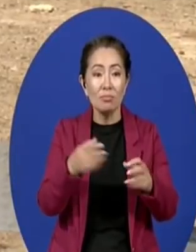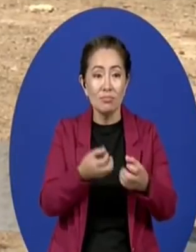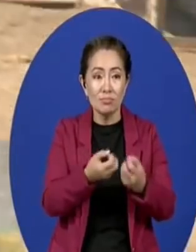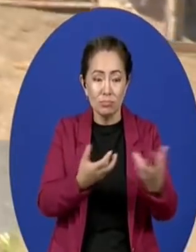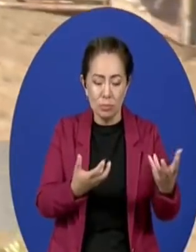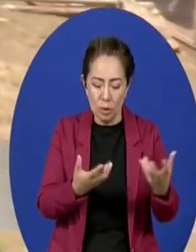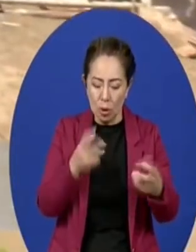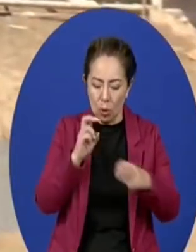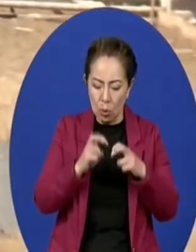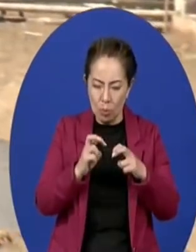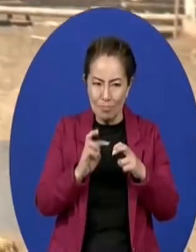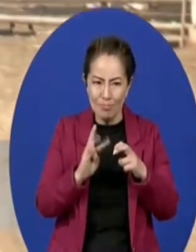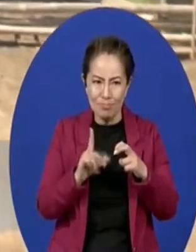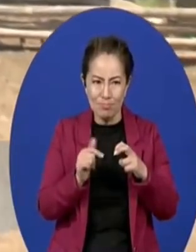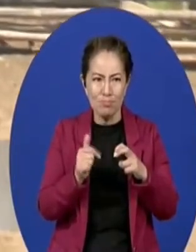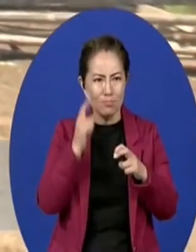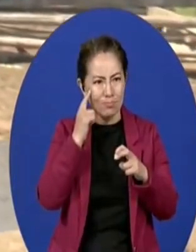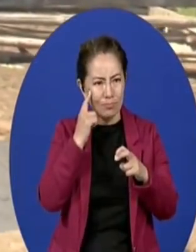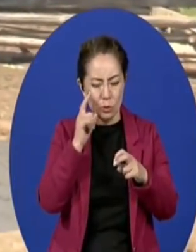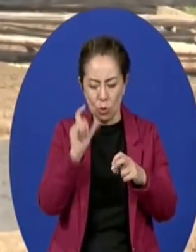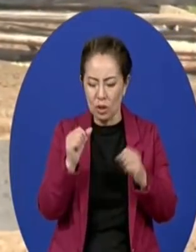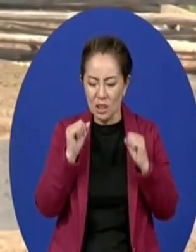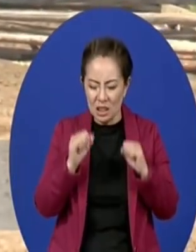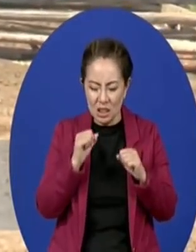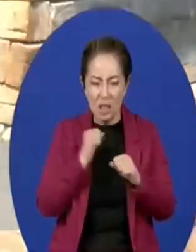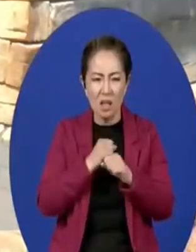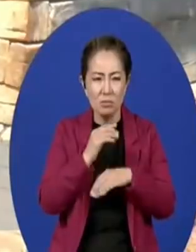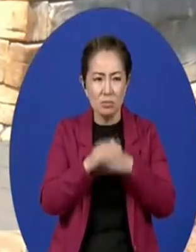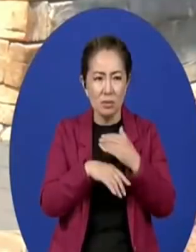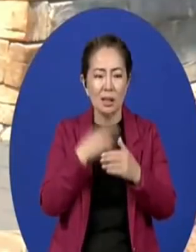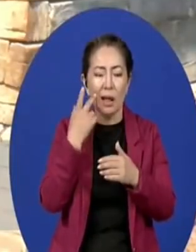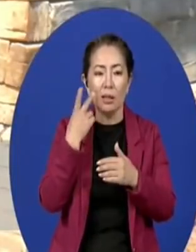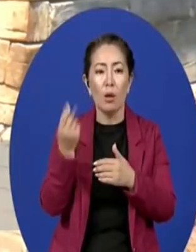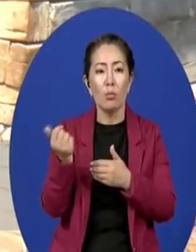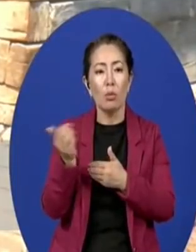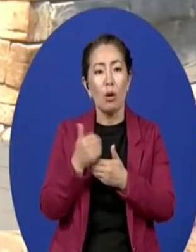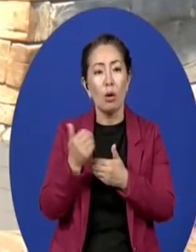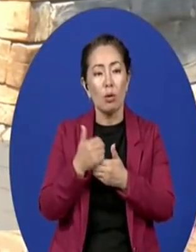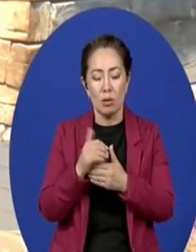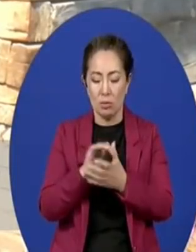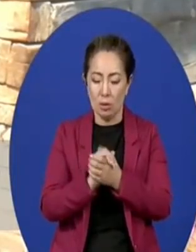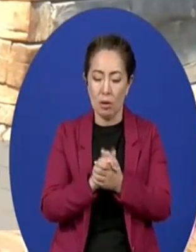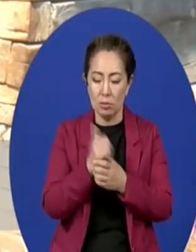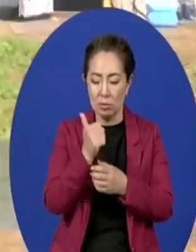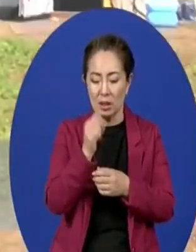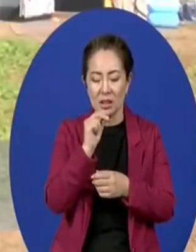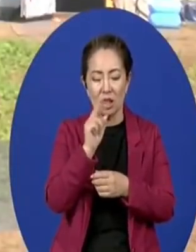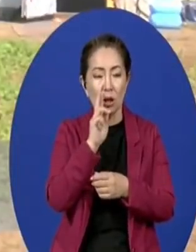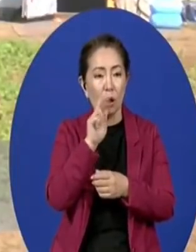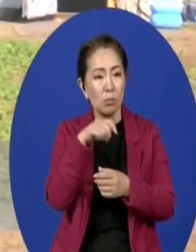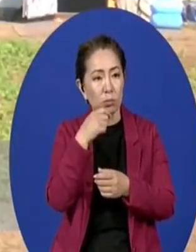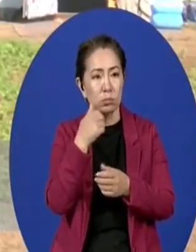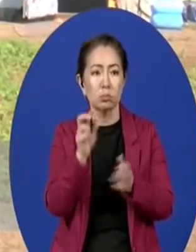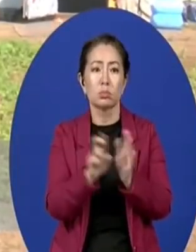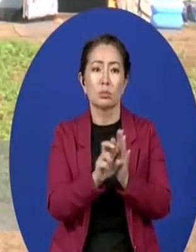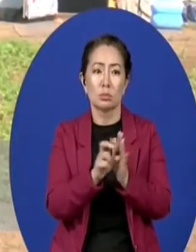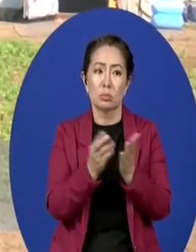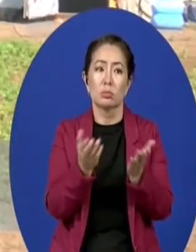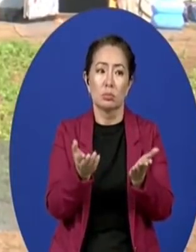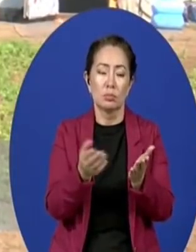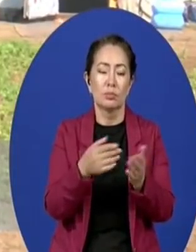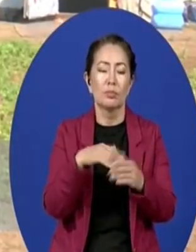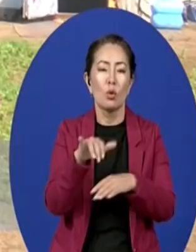өсөөгөө сайжруулна гэдгийг хэлсэн юм. Хамгийн гол нь хүн бүр хичээж ажиллаж чадвал байнгын орлоготой, дээр нь найдвартай, чанартай эрүүл хүнс хэрэглэх боломж ихэ